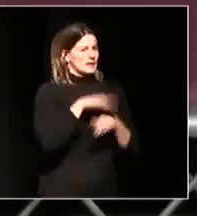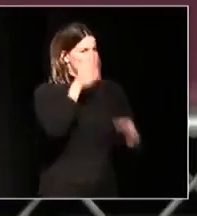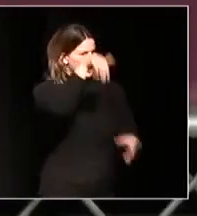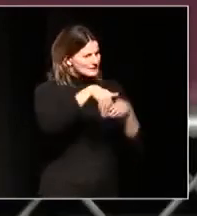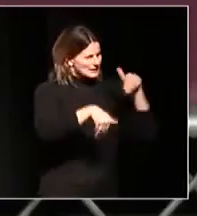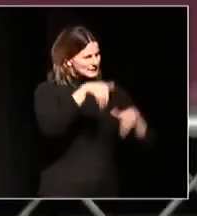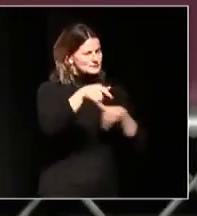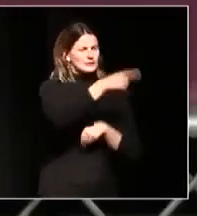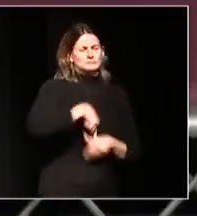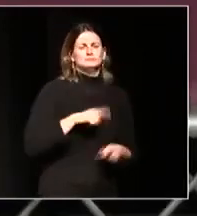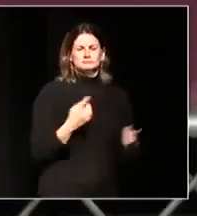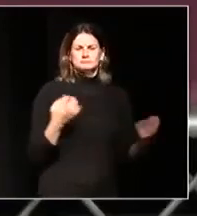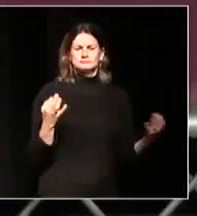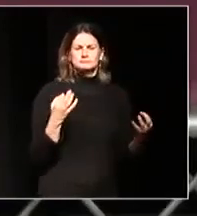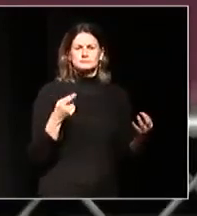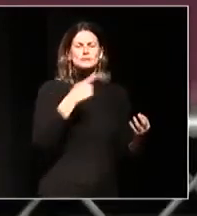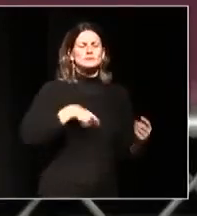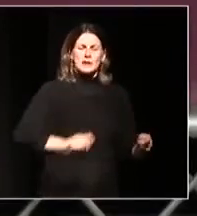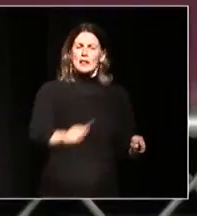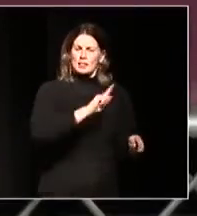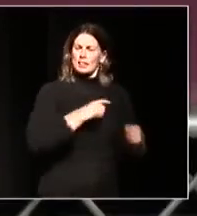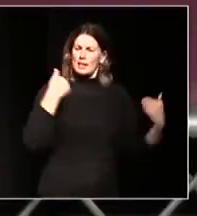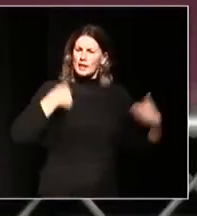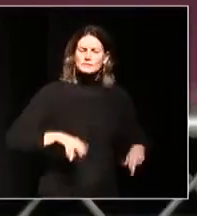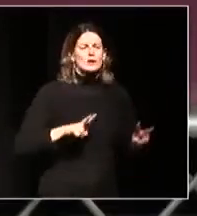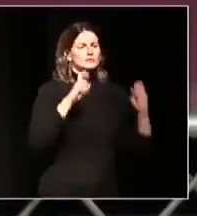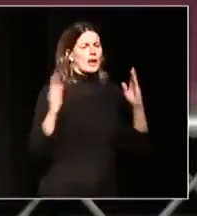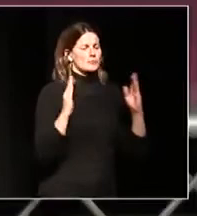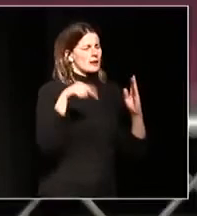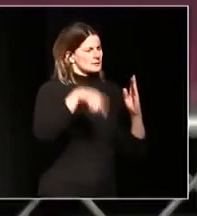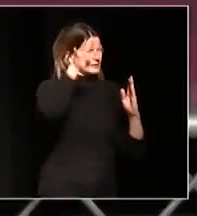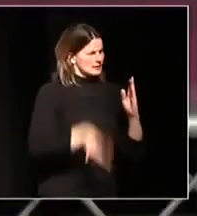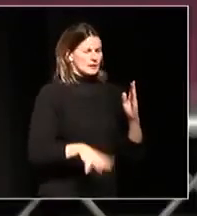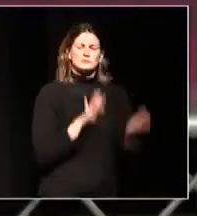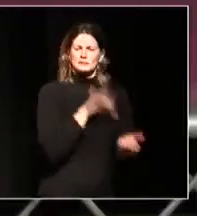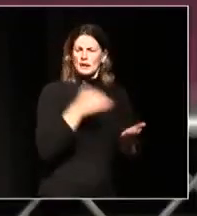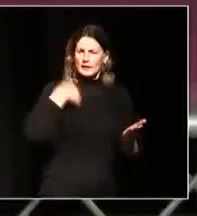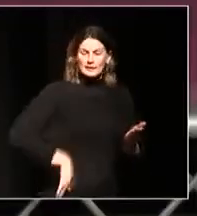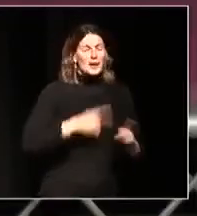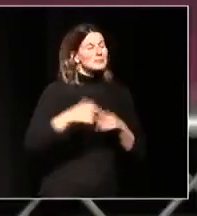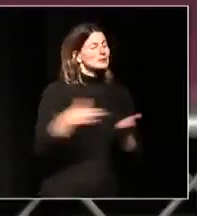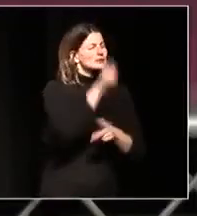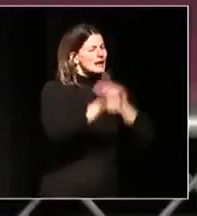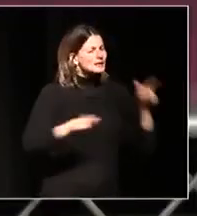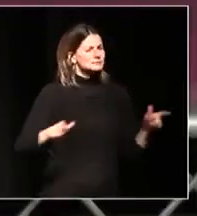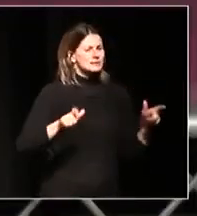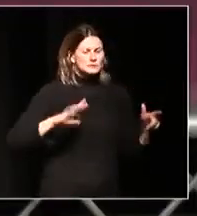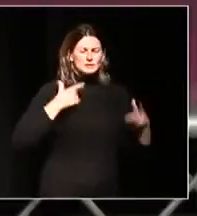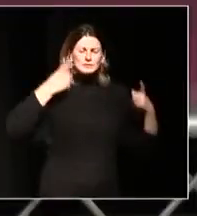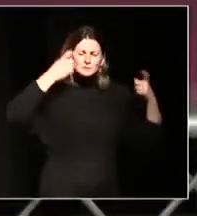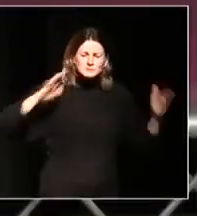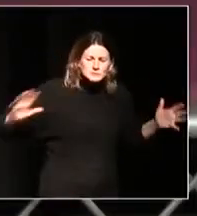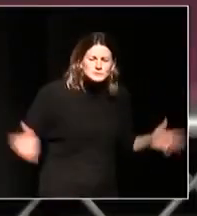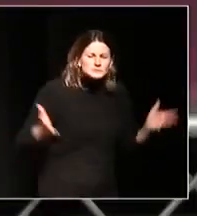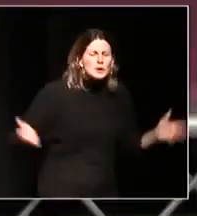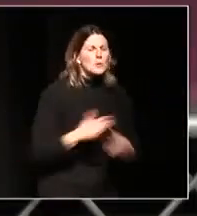ens les que ens mereixem un nou temps per a Catalunya, per a totes aquestes persones que l'empenyen i la